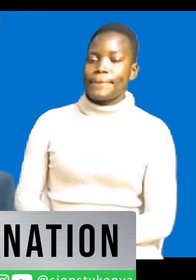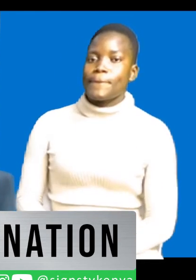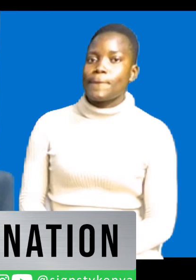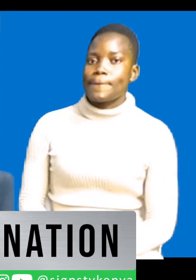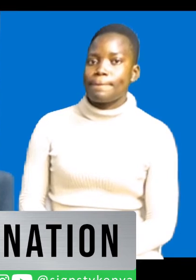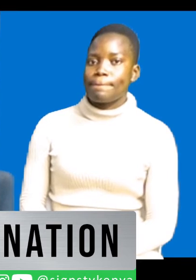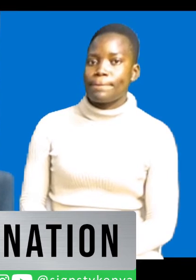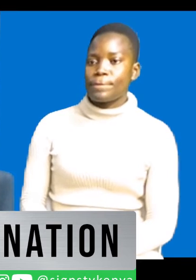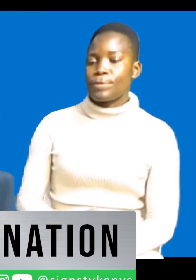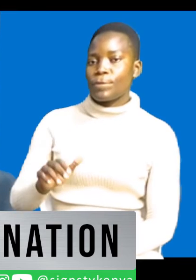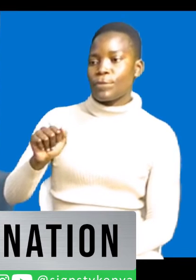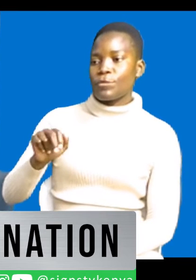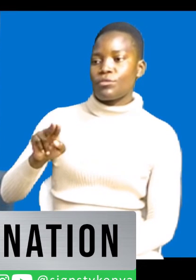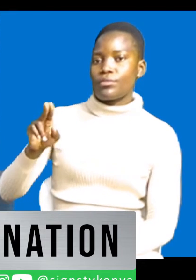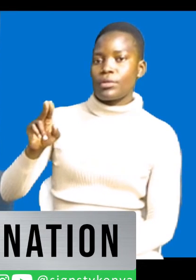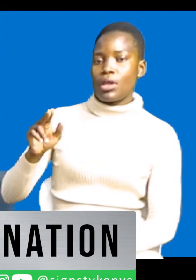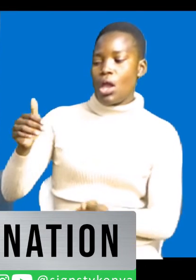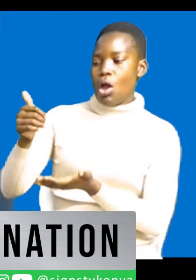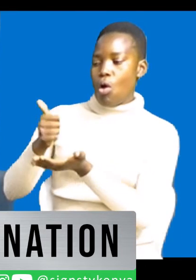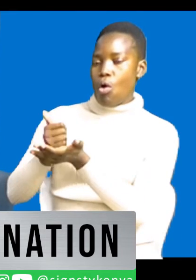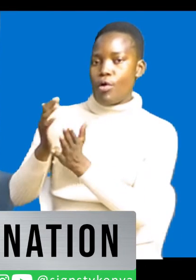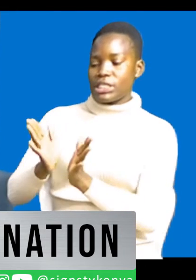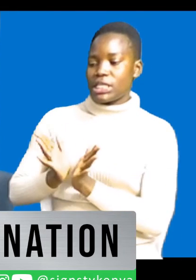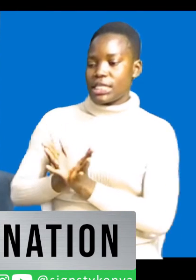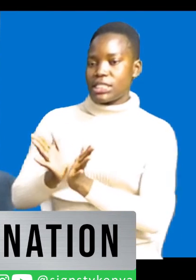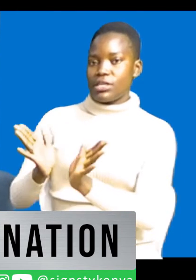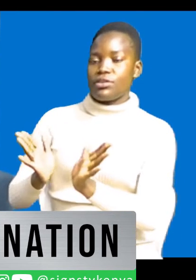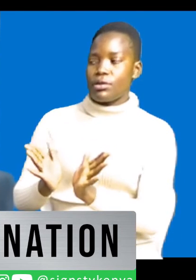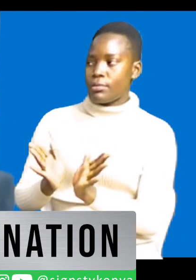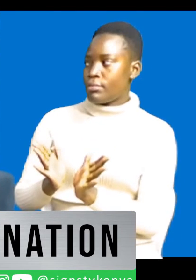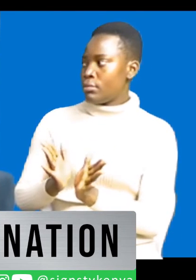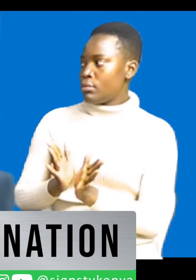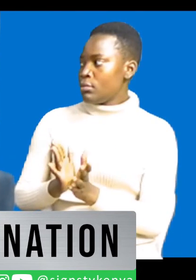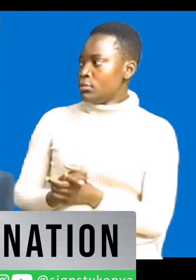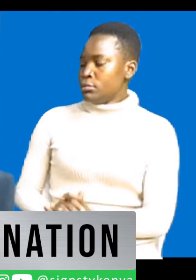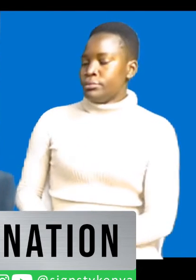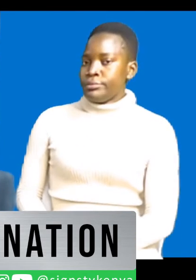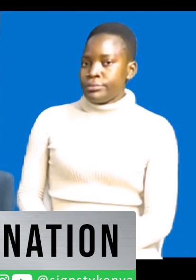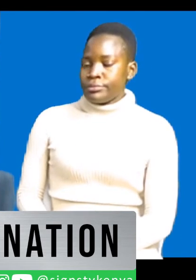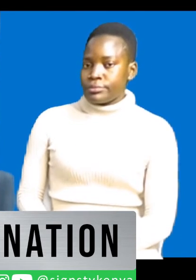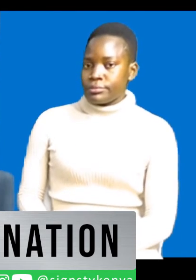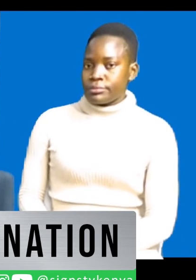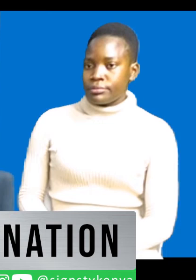huyo auditor what? General. Ile alisema